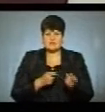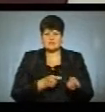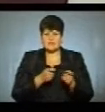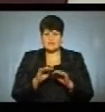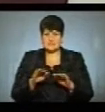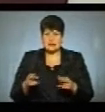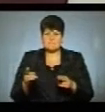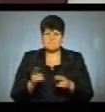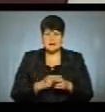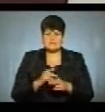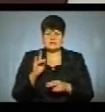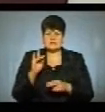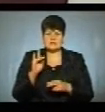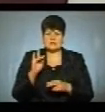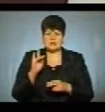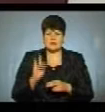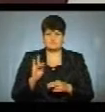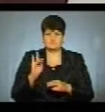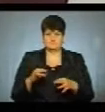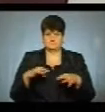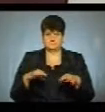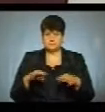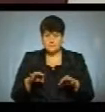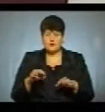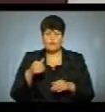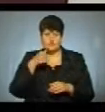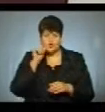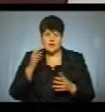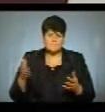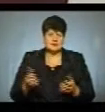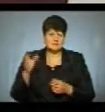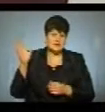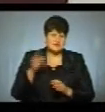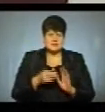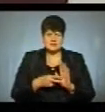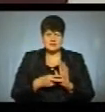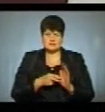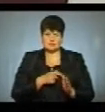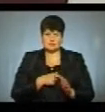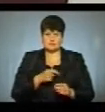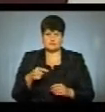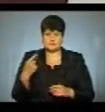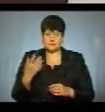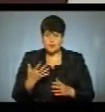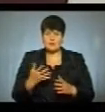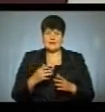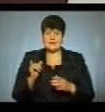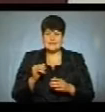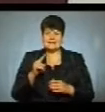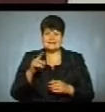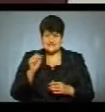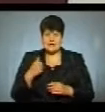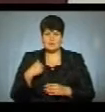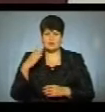дітей без автокрісел. Його вчора підтримали усі 7 народних депутатів від Тернопільщини, а загалом за